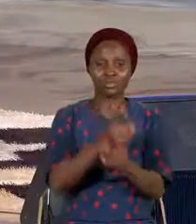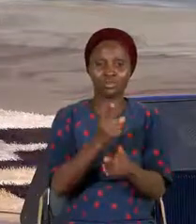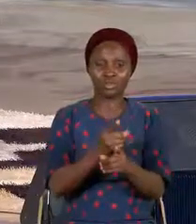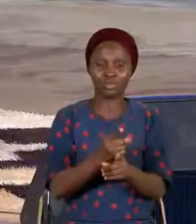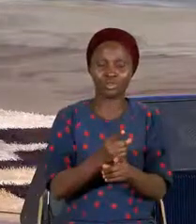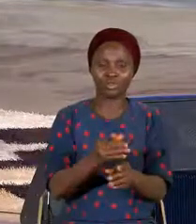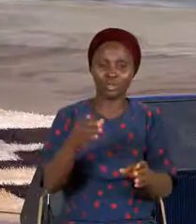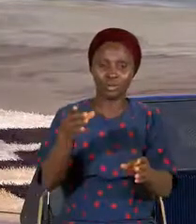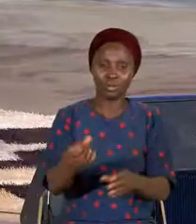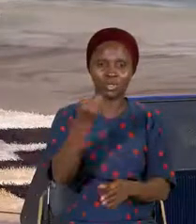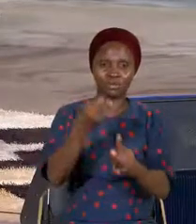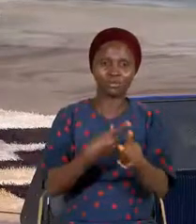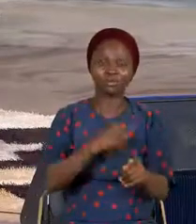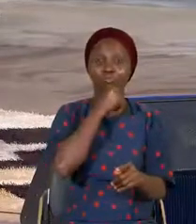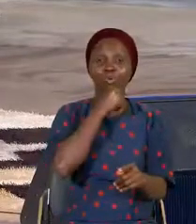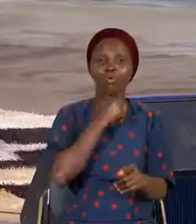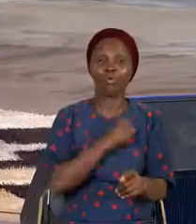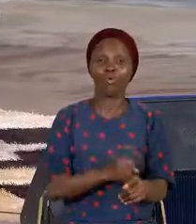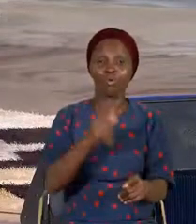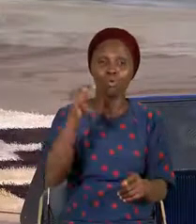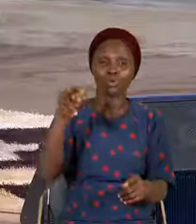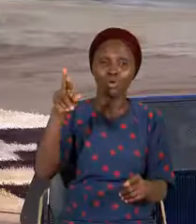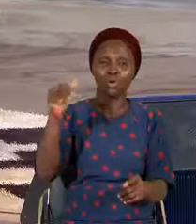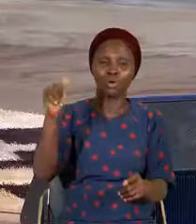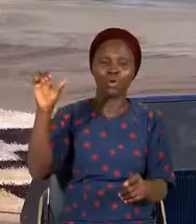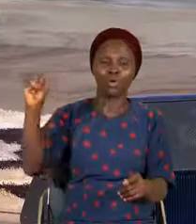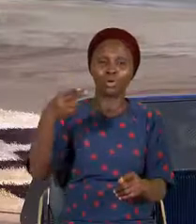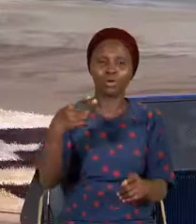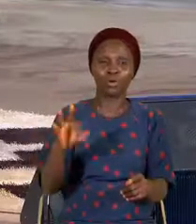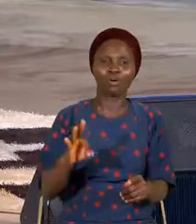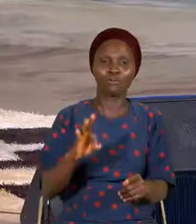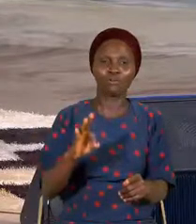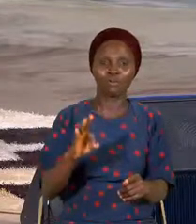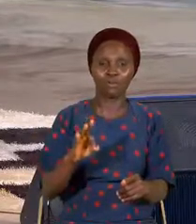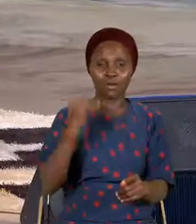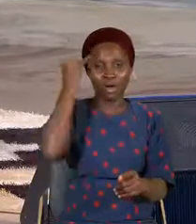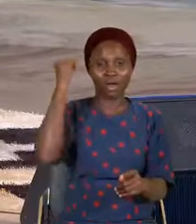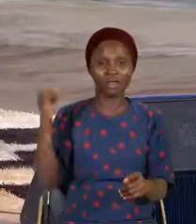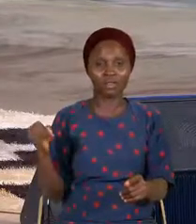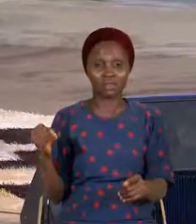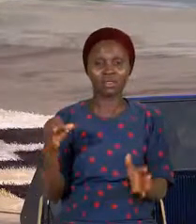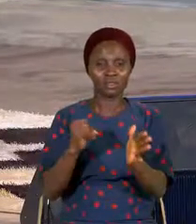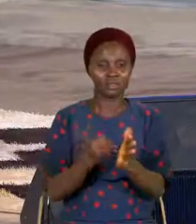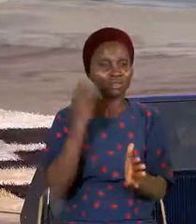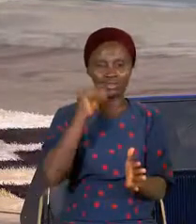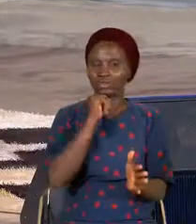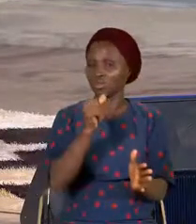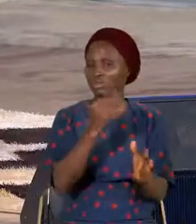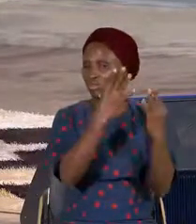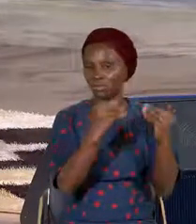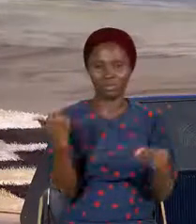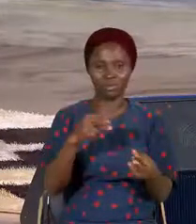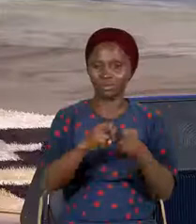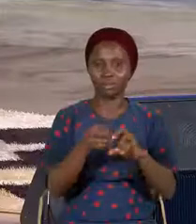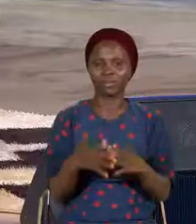de manière impulsive. Vous copiez les idées que vous avez avant. Cela ne résoudra